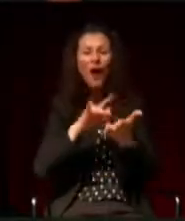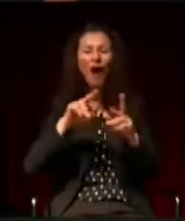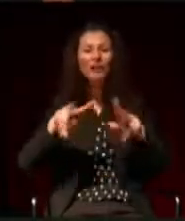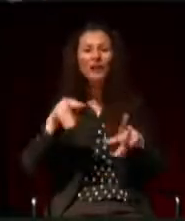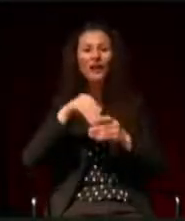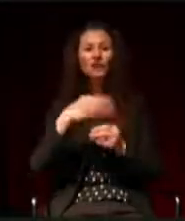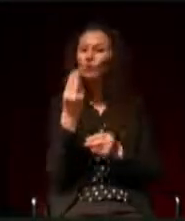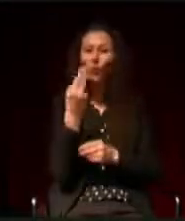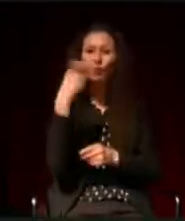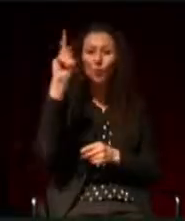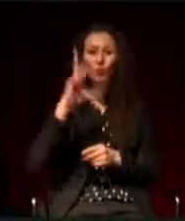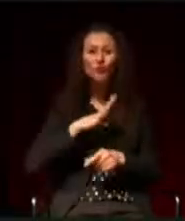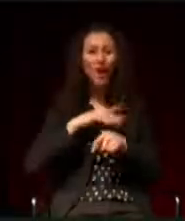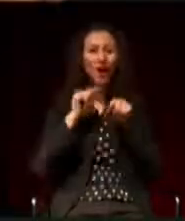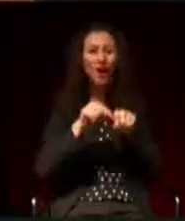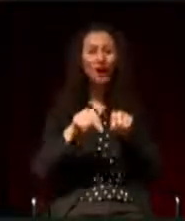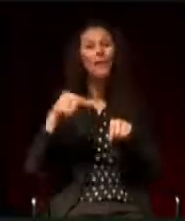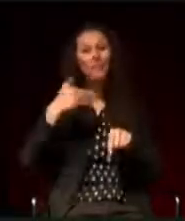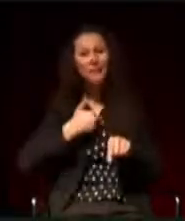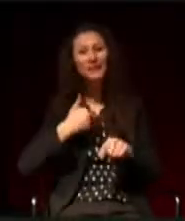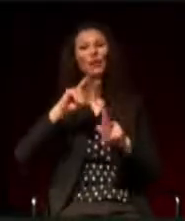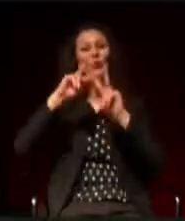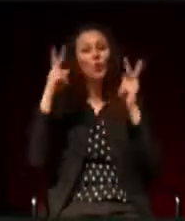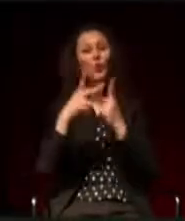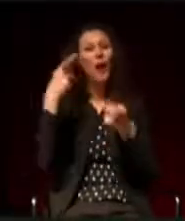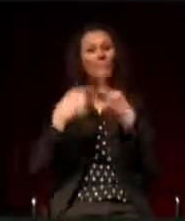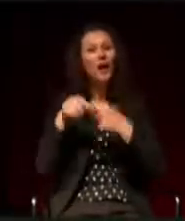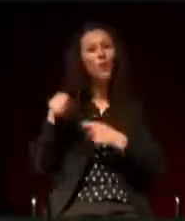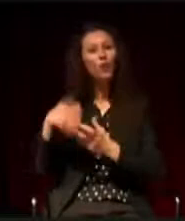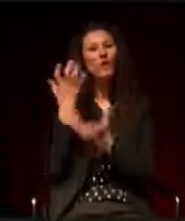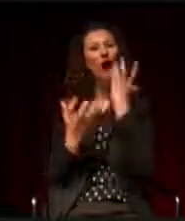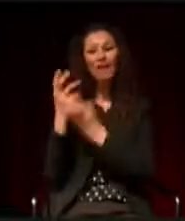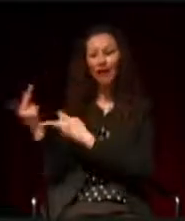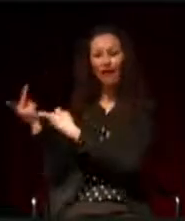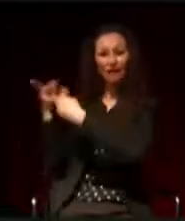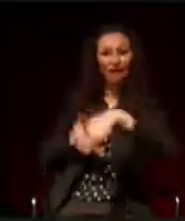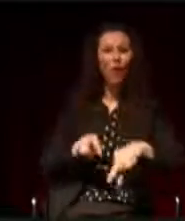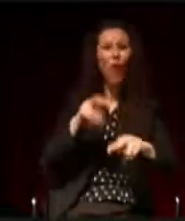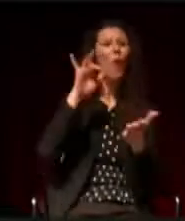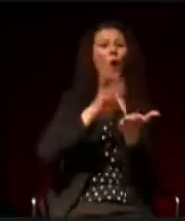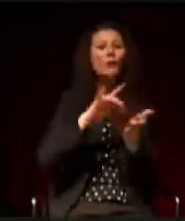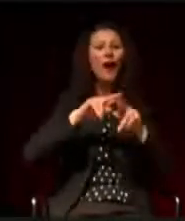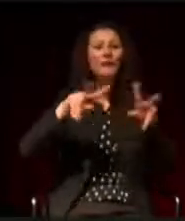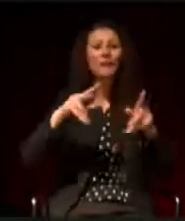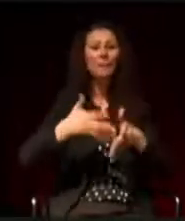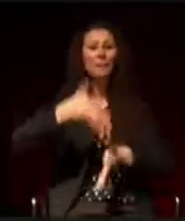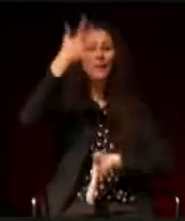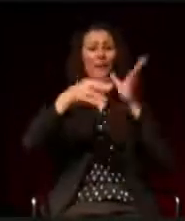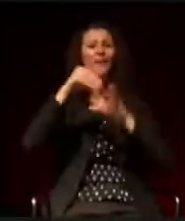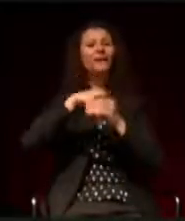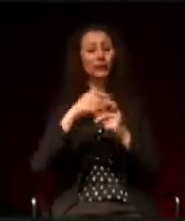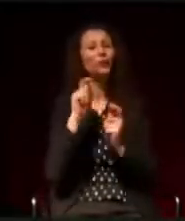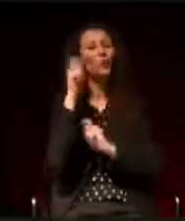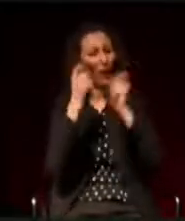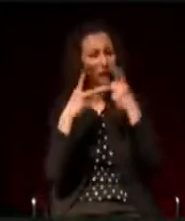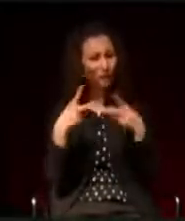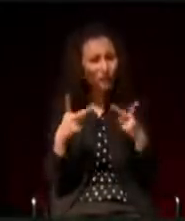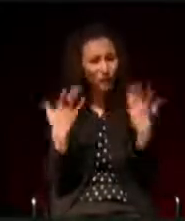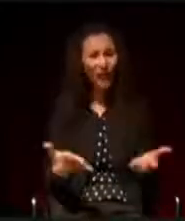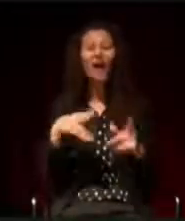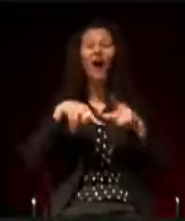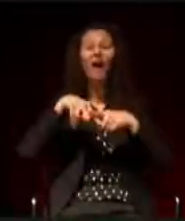ilgili büyük bir boşluk taşıyor. Biz Dünya Bankası'nın bu kaynağını özellikle orta hasarlı binalar için kullanabilecek